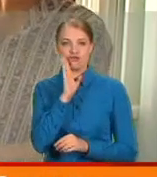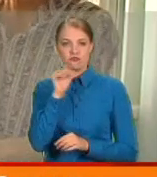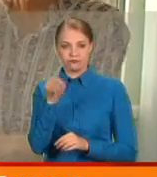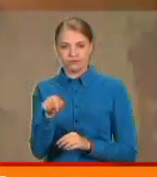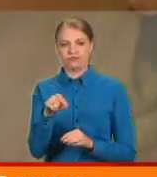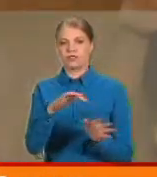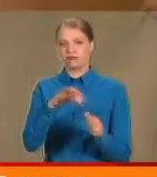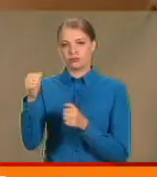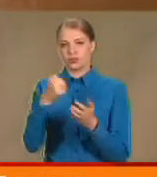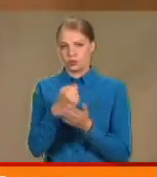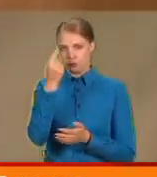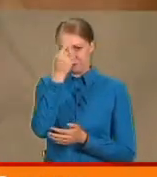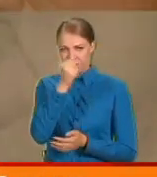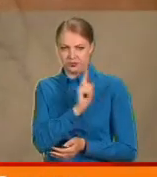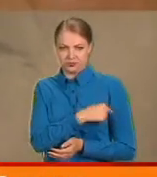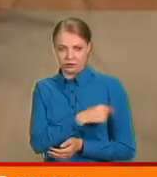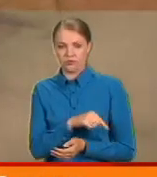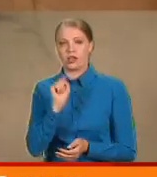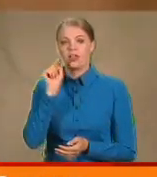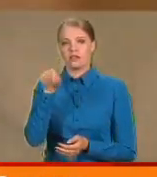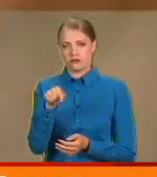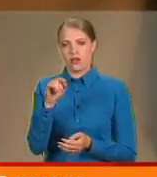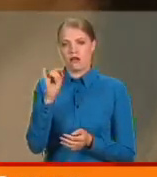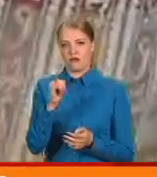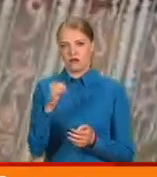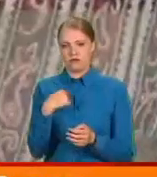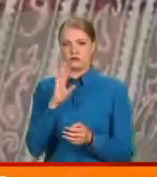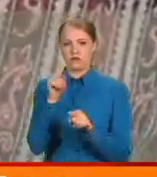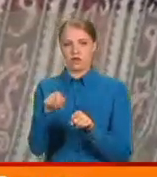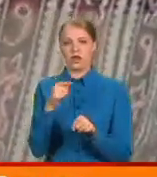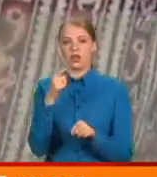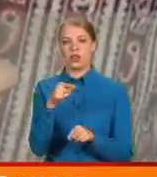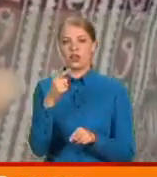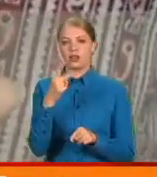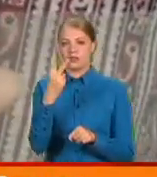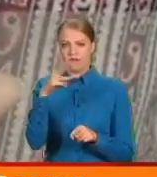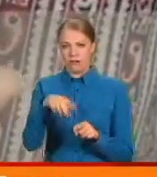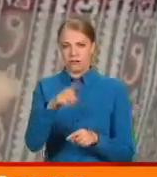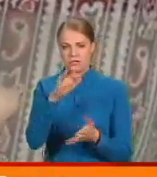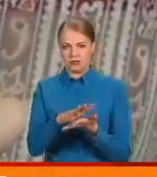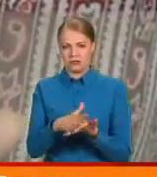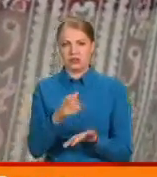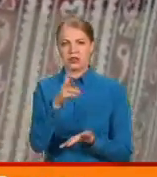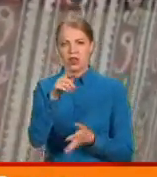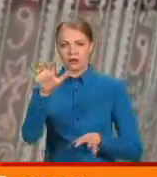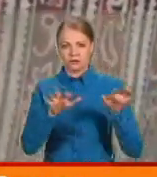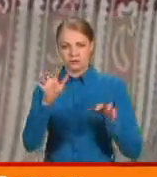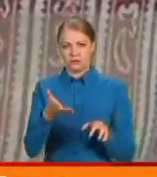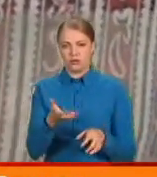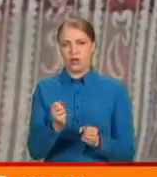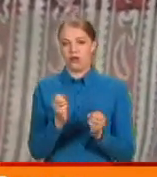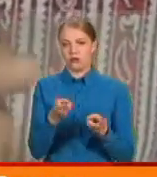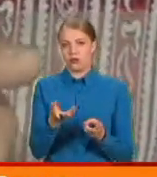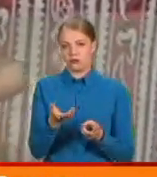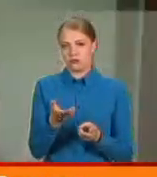Крук забрали до психоневрологічного відділення. Там ми її і застали. 2 метри оцього сміття. Як ви на нього лізете? Ну, а ось тако,